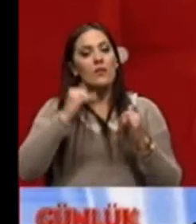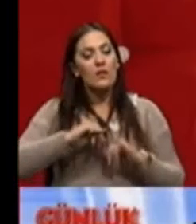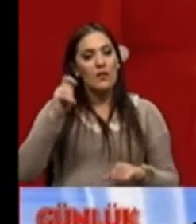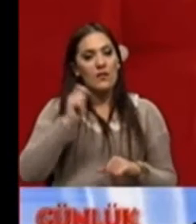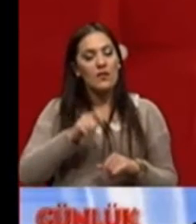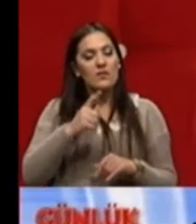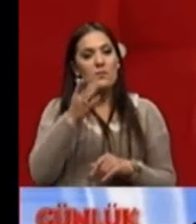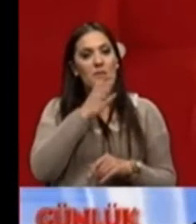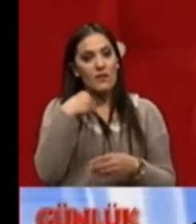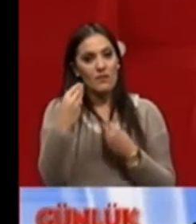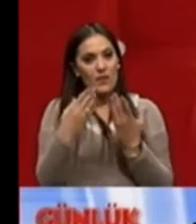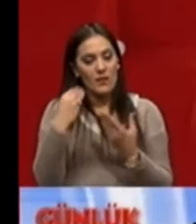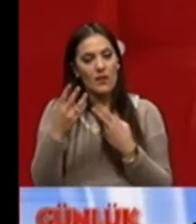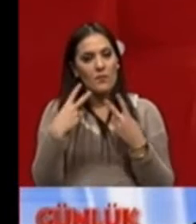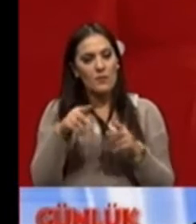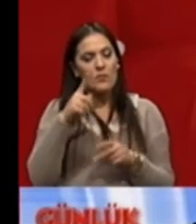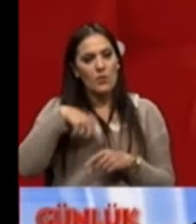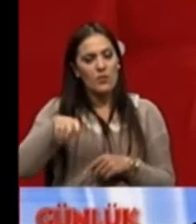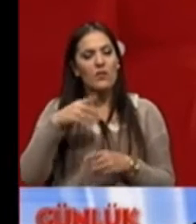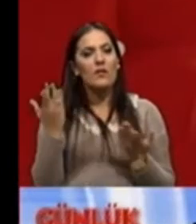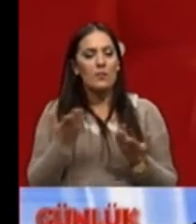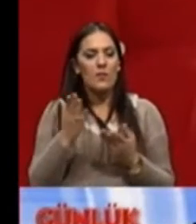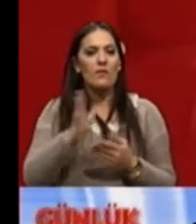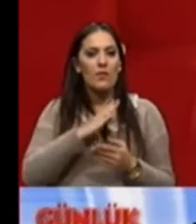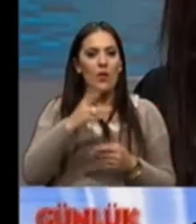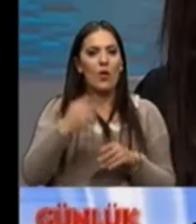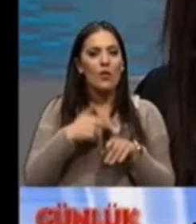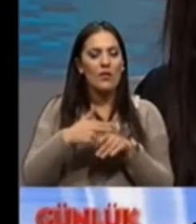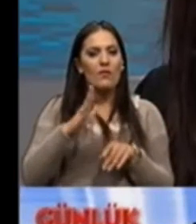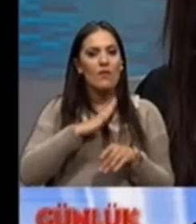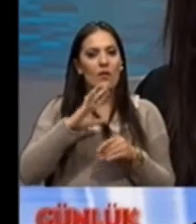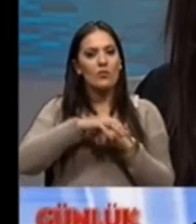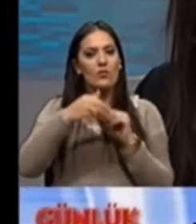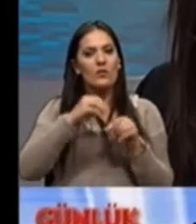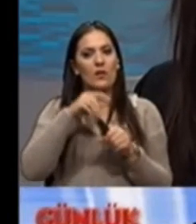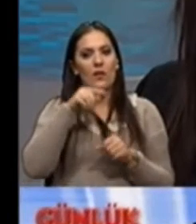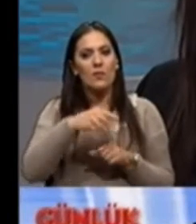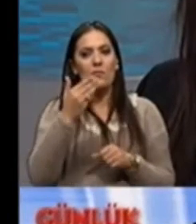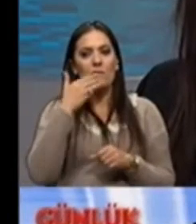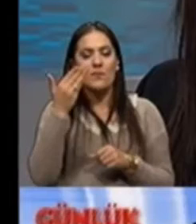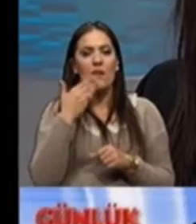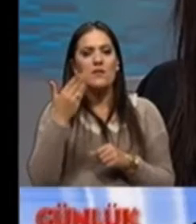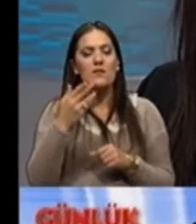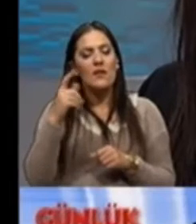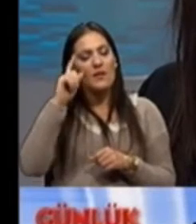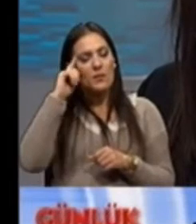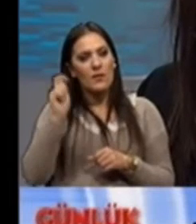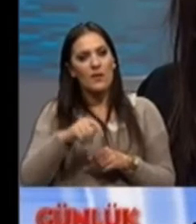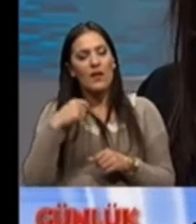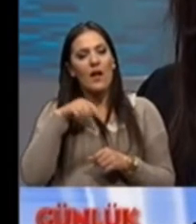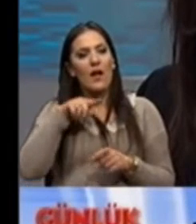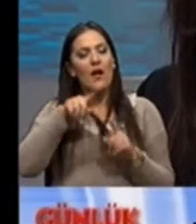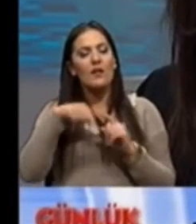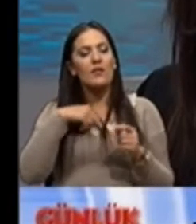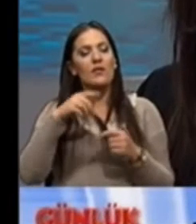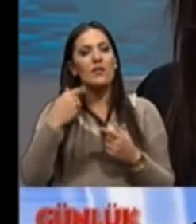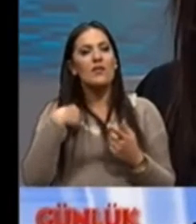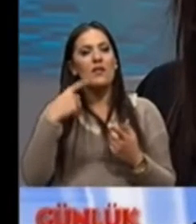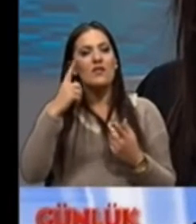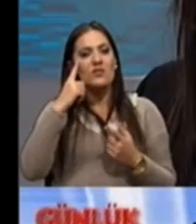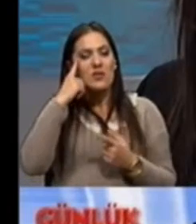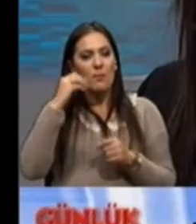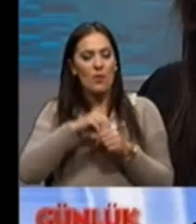miyiz onlara? Ve tabii ki verebiliriz. Örnekleri var dünyada. Mesela tahmin edersiniz hangi ülkeye örnek vereceğimi, Japonya örneği